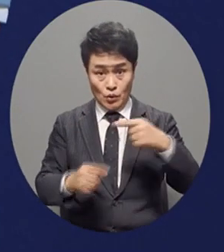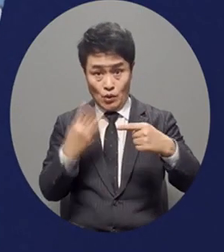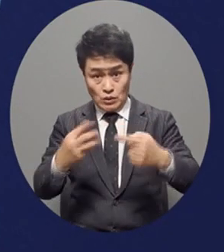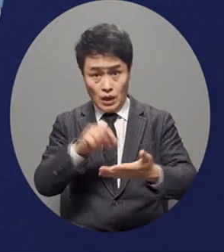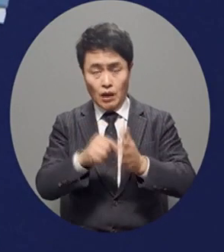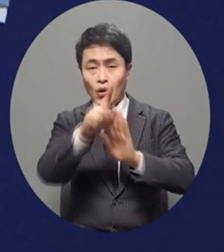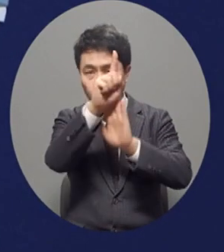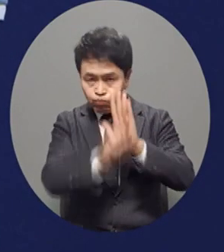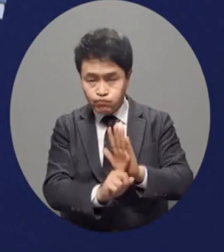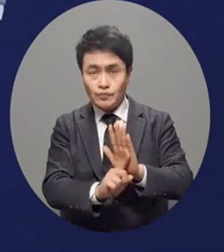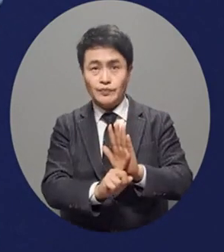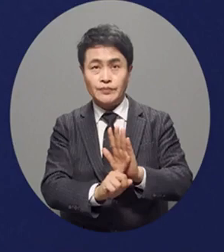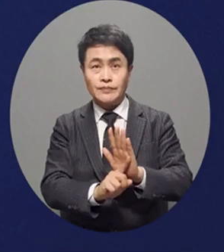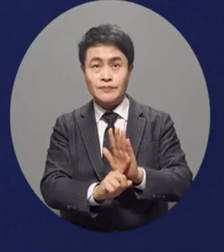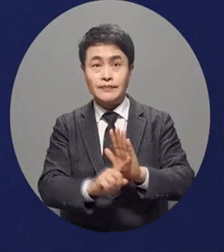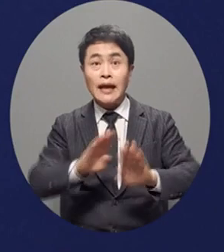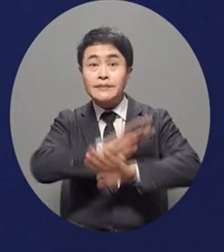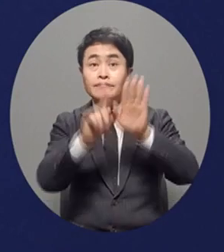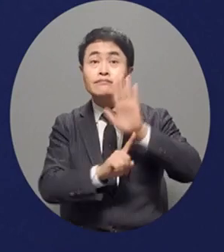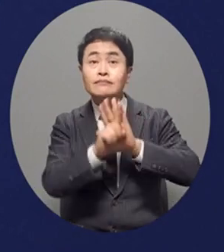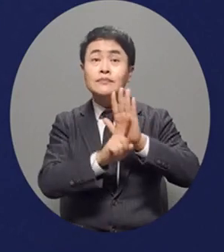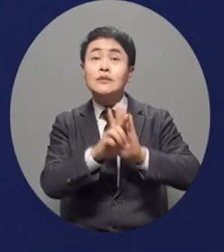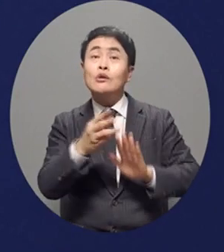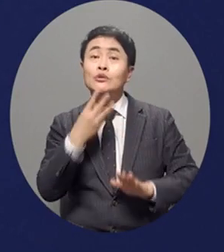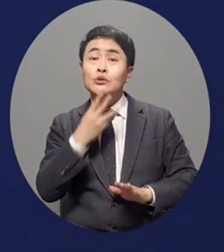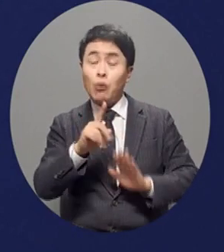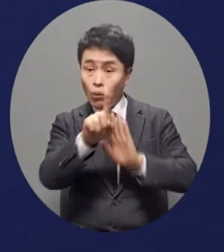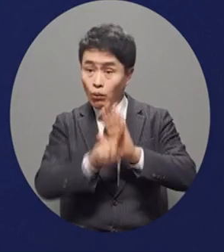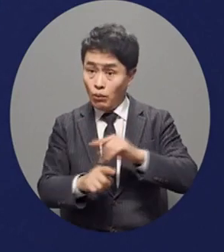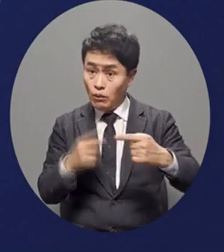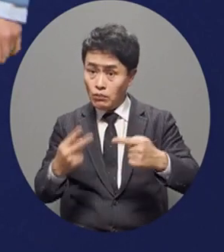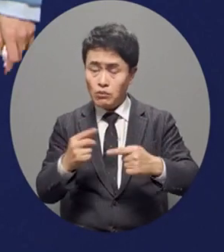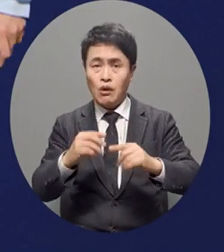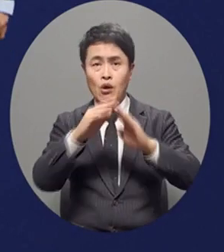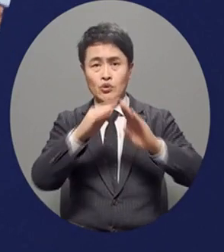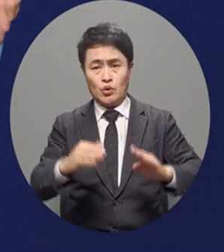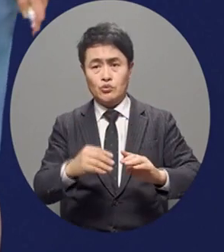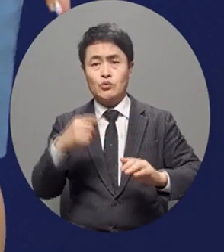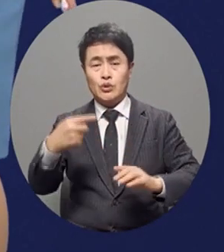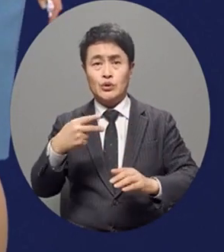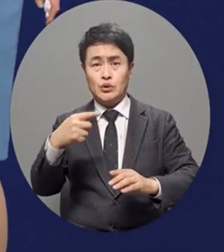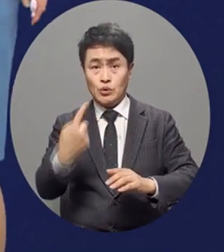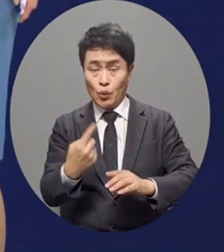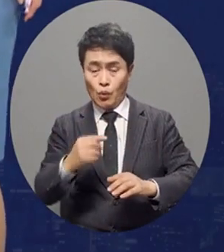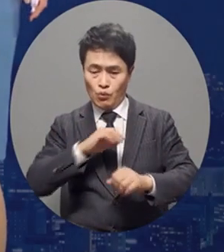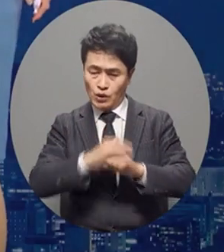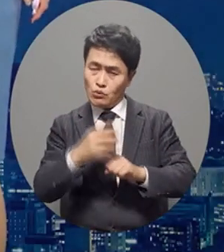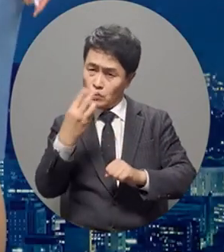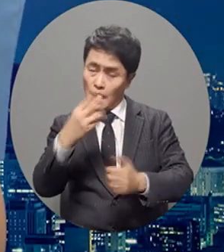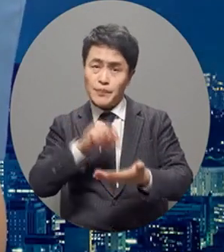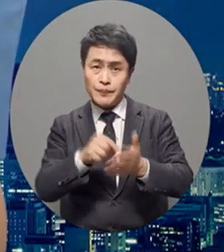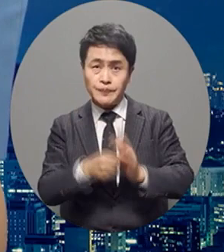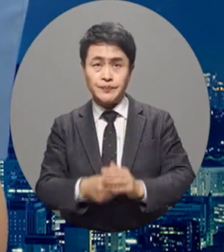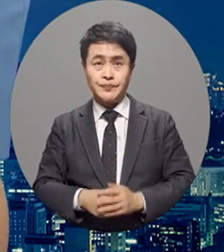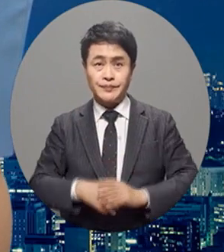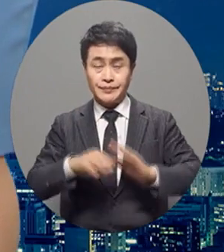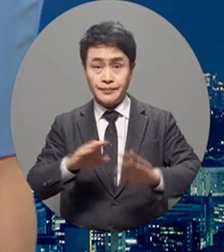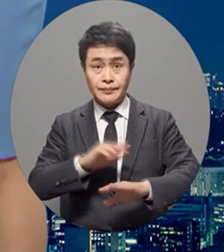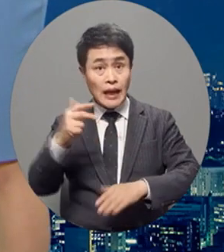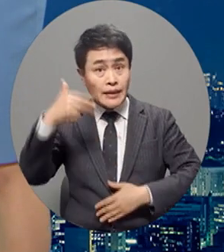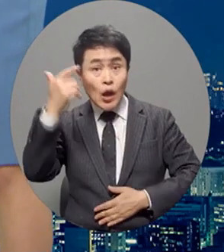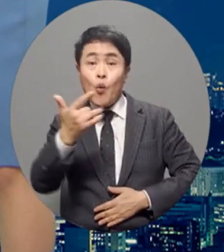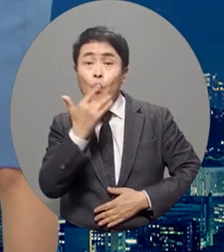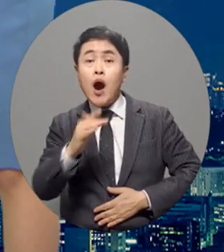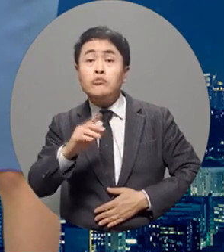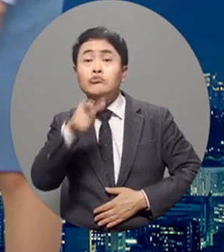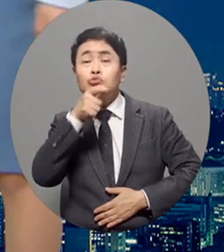뚝 떨어지겠습니다. 낮 기온도 서울이 영하 2도, 전주 1도, 대구도 3도 선에 머물겠습니다. 다음 주 화요일부터